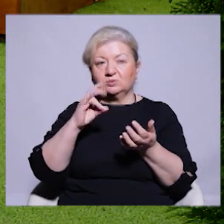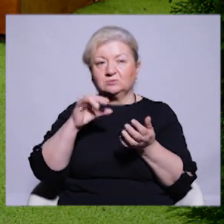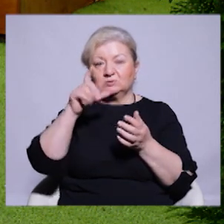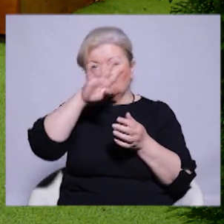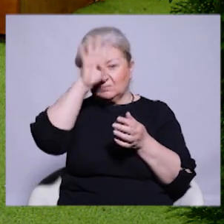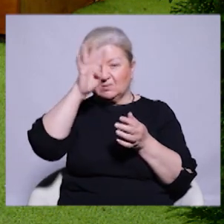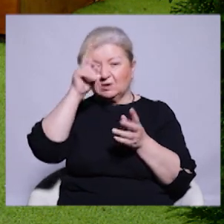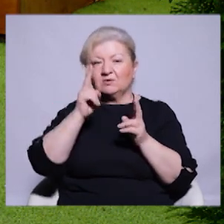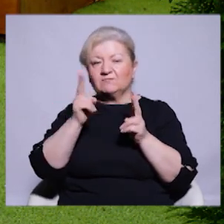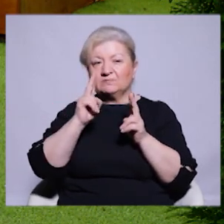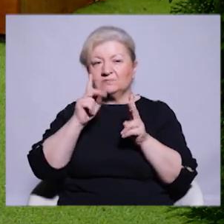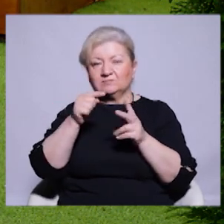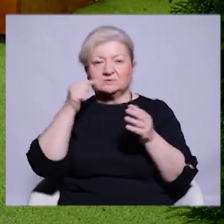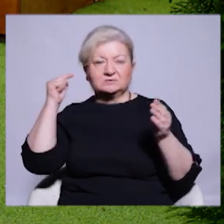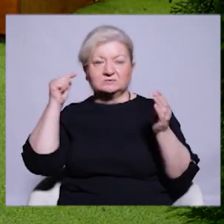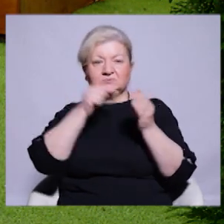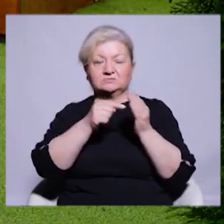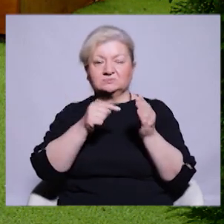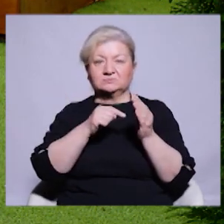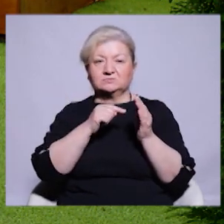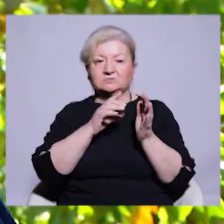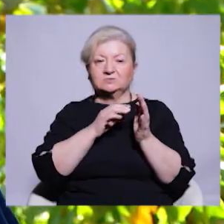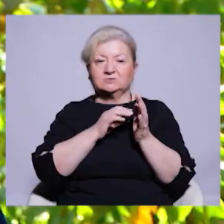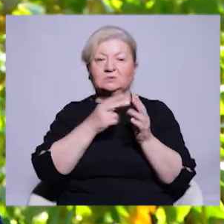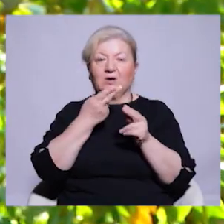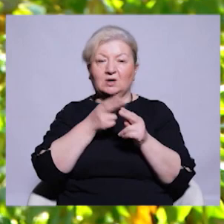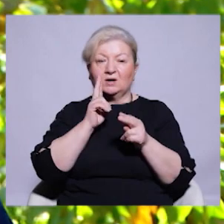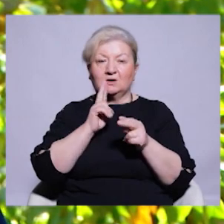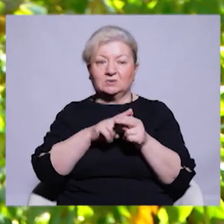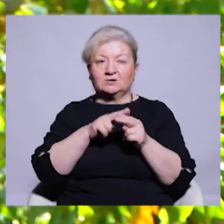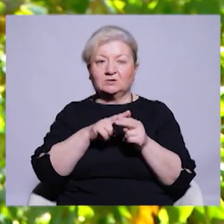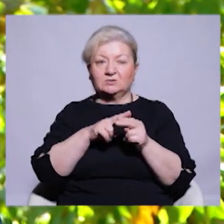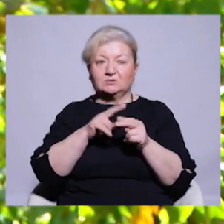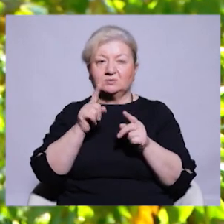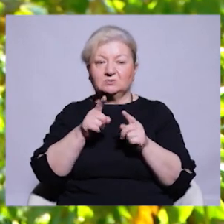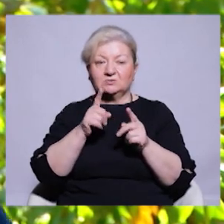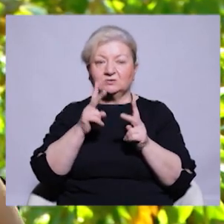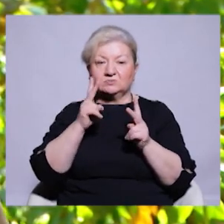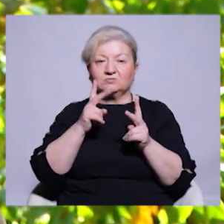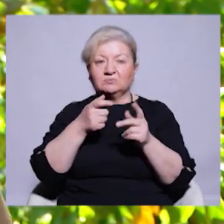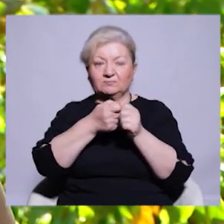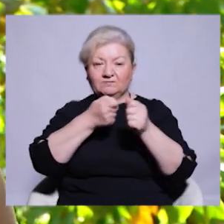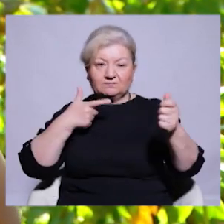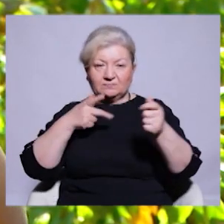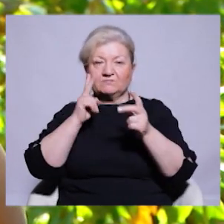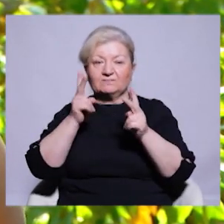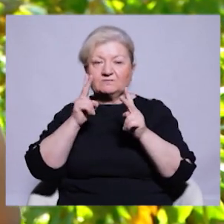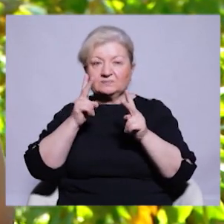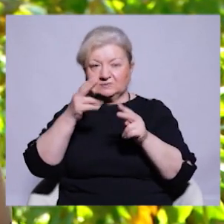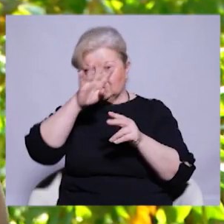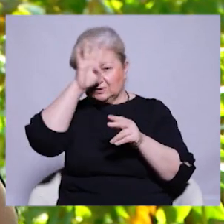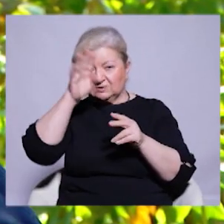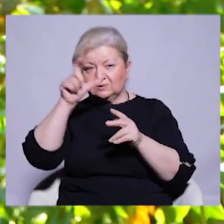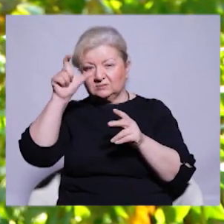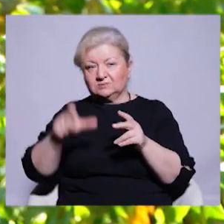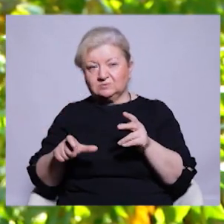სპარსმან ვინმე მსცა ის არის მკერცა ვახტანგსა, ანუ ვახტანგისასა, ანუ ისრით მოუკლავს ვინმე